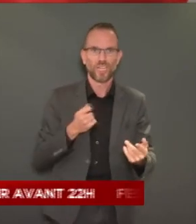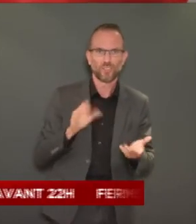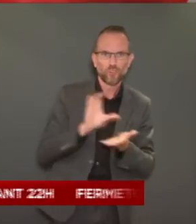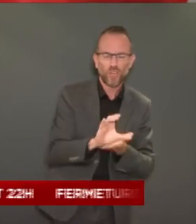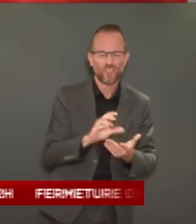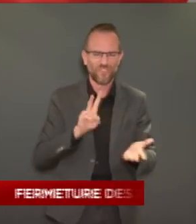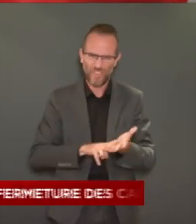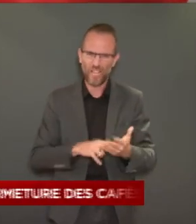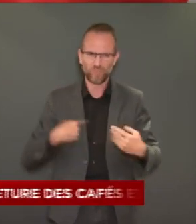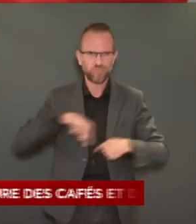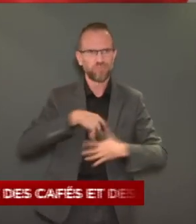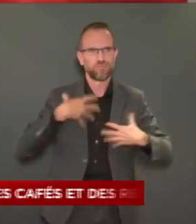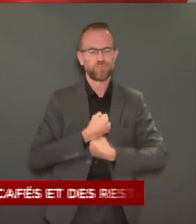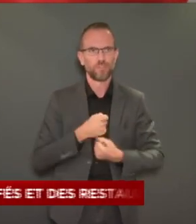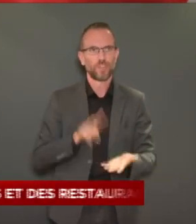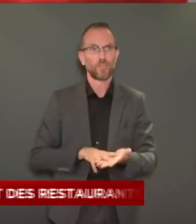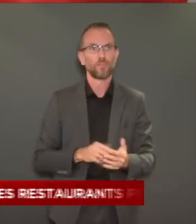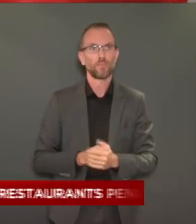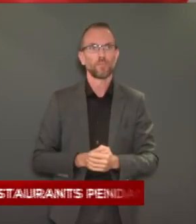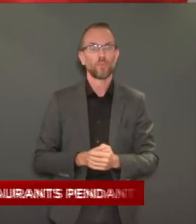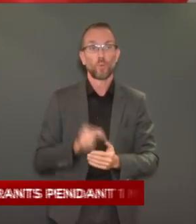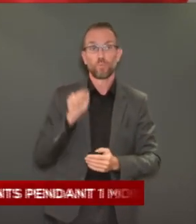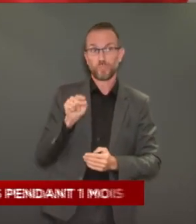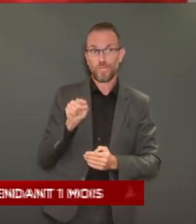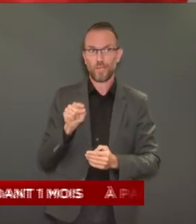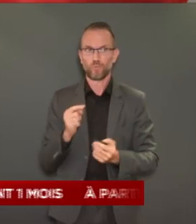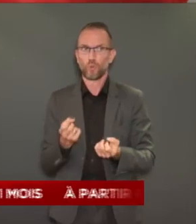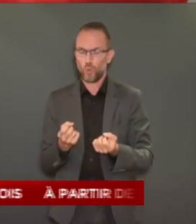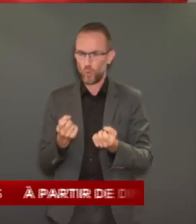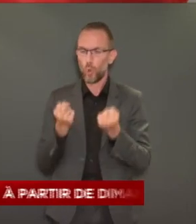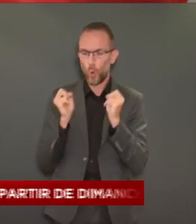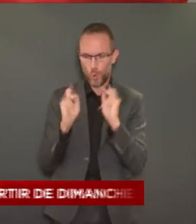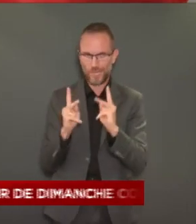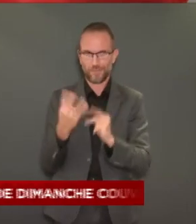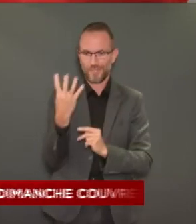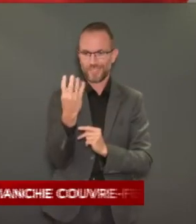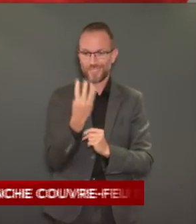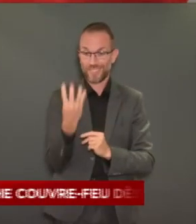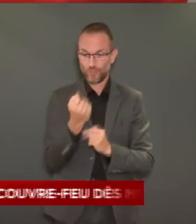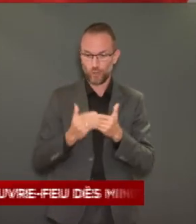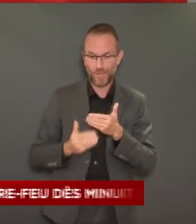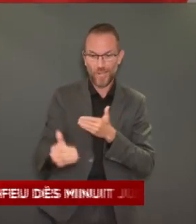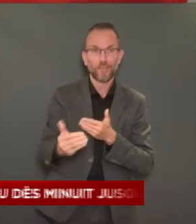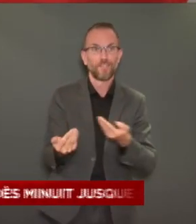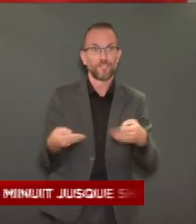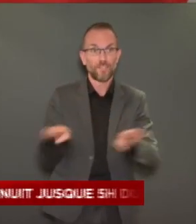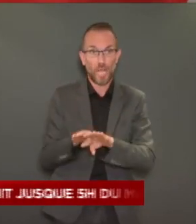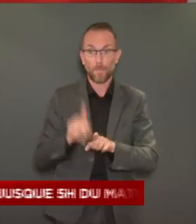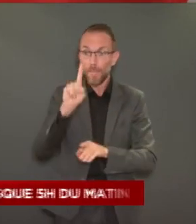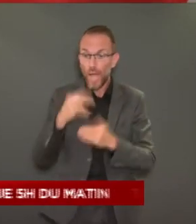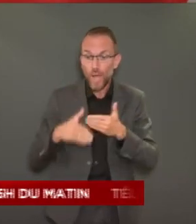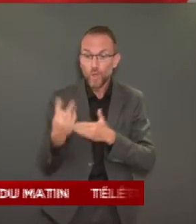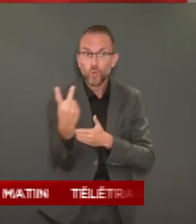Et donc, c'est pour 4 semaines, mais après 2 semaines, on va évaluer s'il est nécessaire de continuer cette